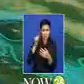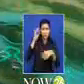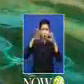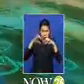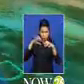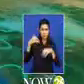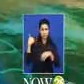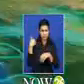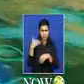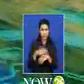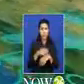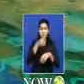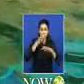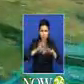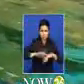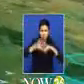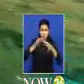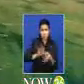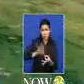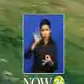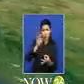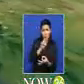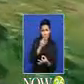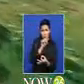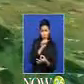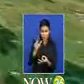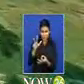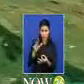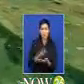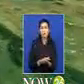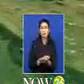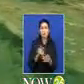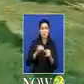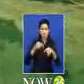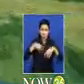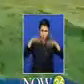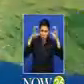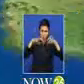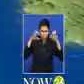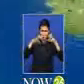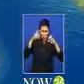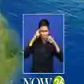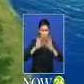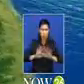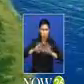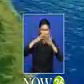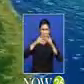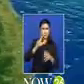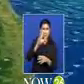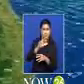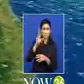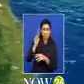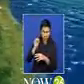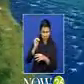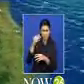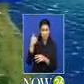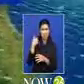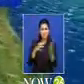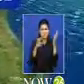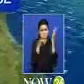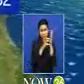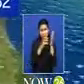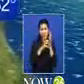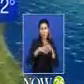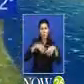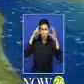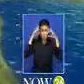หนักบางแห่งทะเลมีคลื่นสูงประมาณ 2-3 เมตรนะครับบริเวณที่มีฝนฟ้าคะนองคลื่นสูงมากกว่า3เมตรภาคกลางมีเมฆมากฝนฟ้า